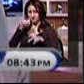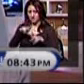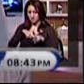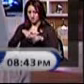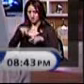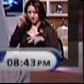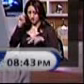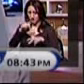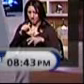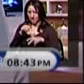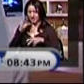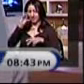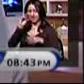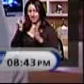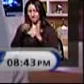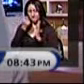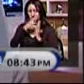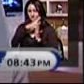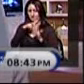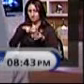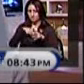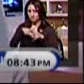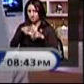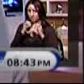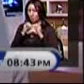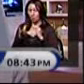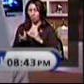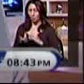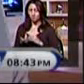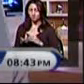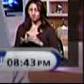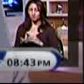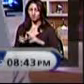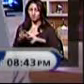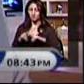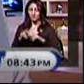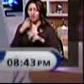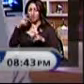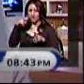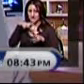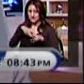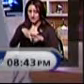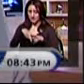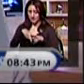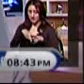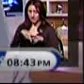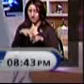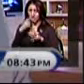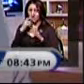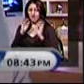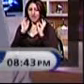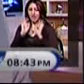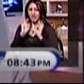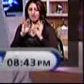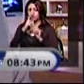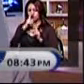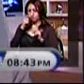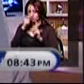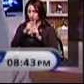سريعه، وهي يعني صوره ليست دقيقه، انه الاستبداد بيبقى بطش من